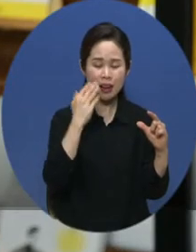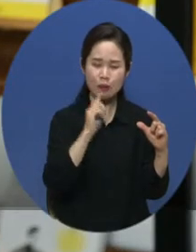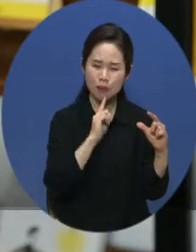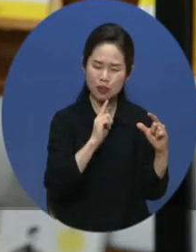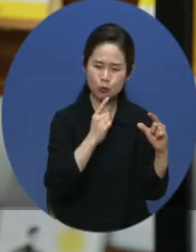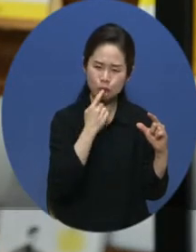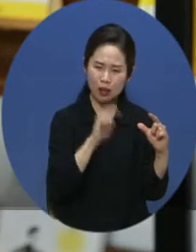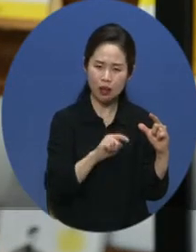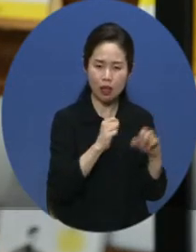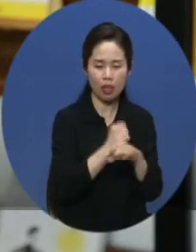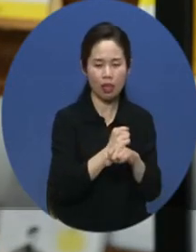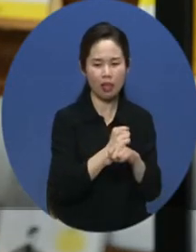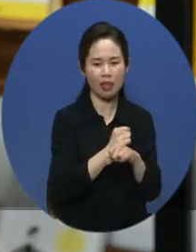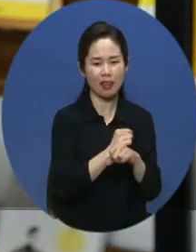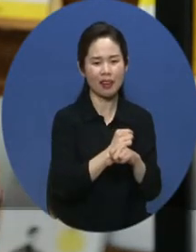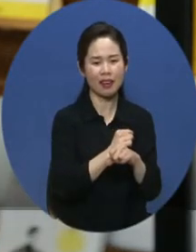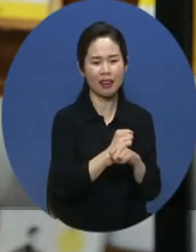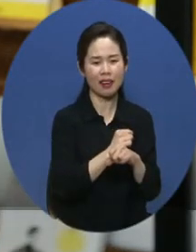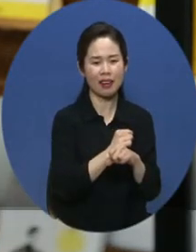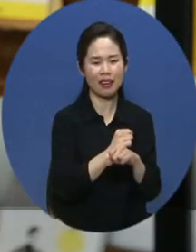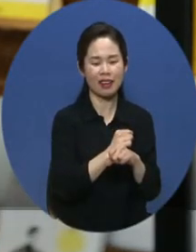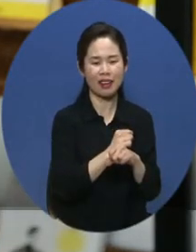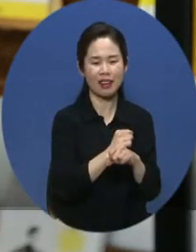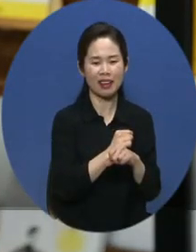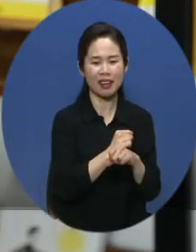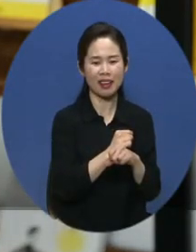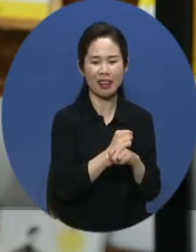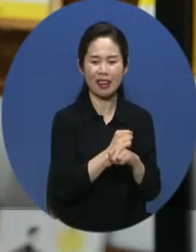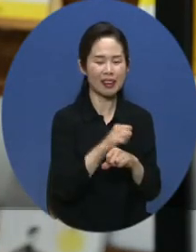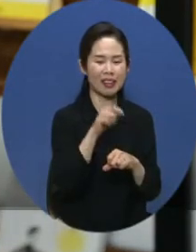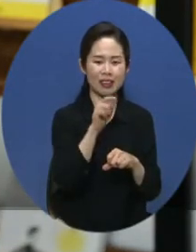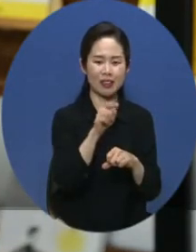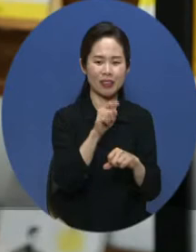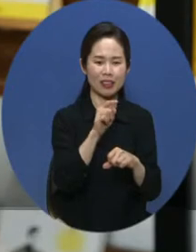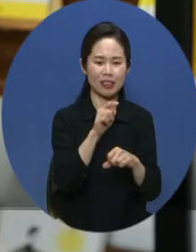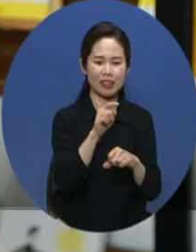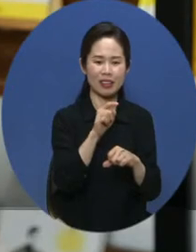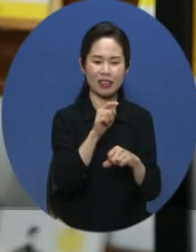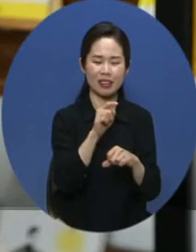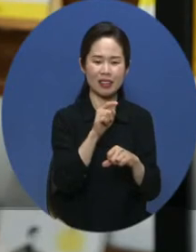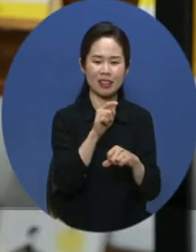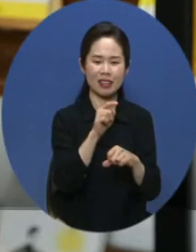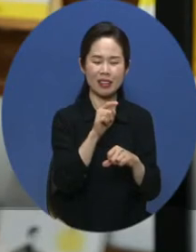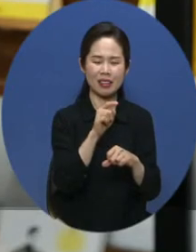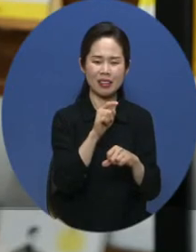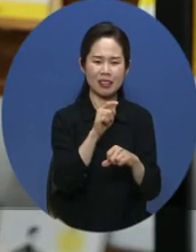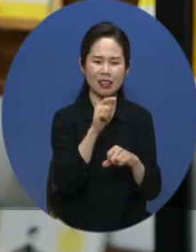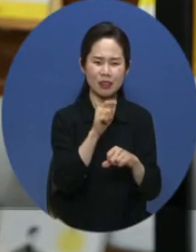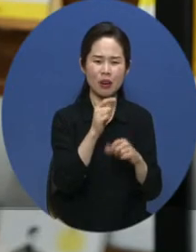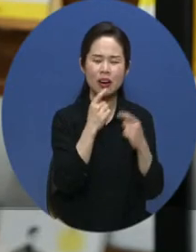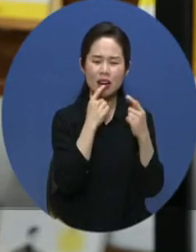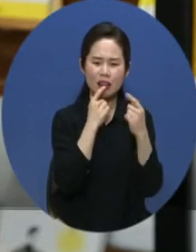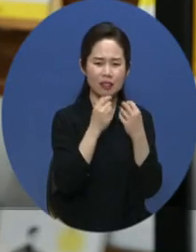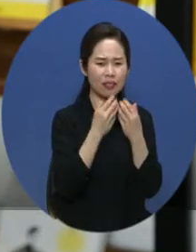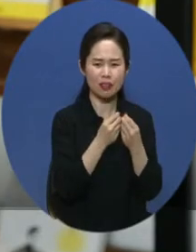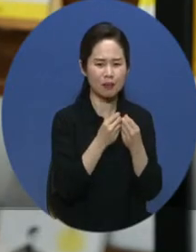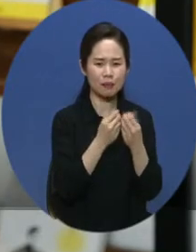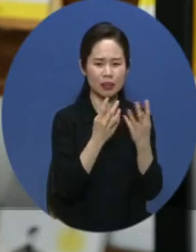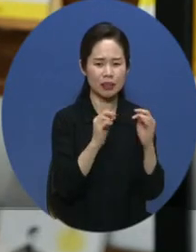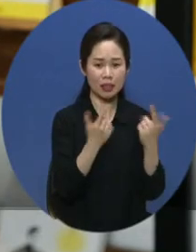그거는 전체 과업 중에서 극히 일부 마지막 단계 정도